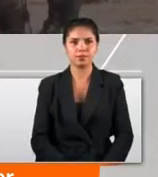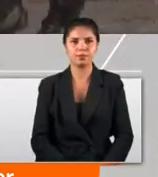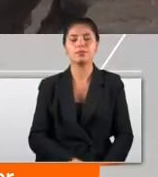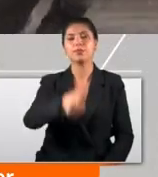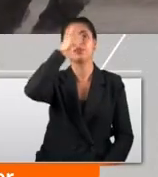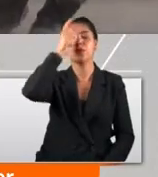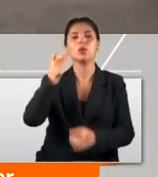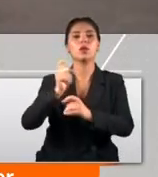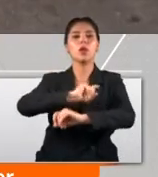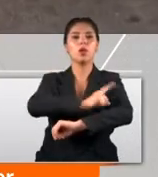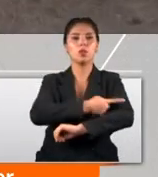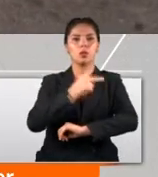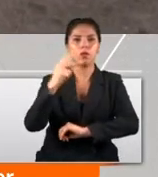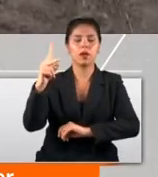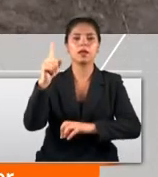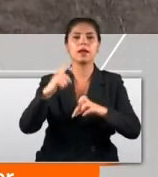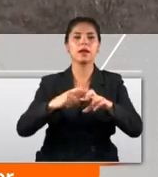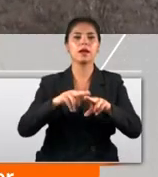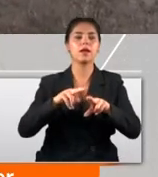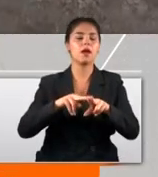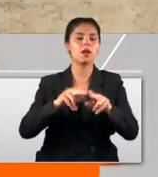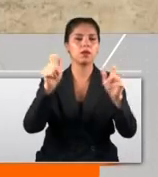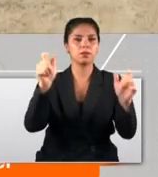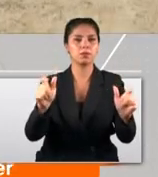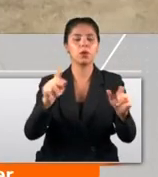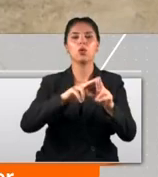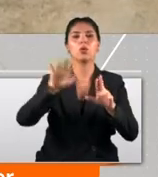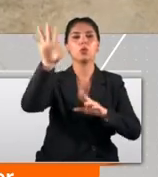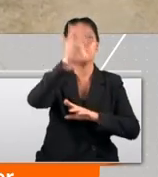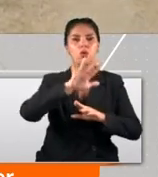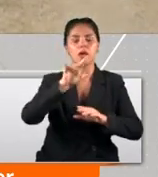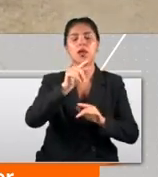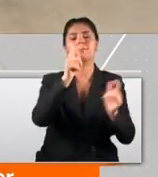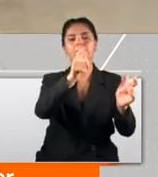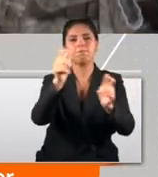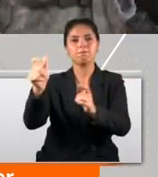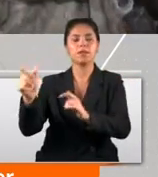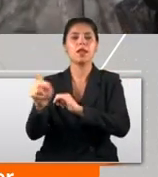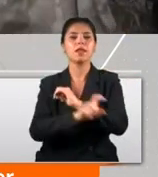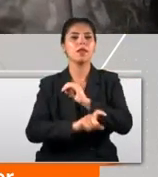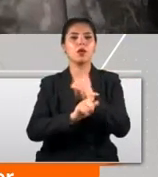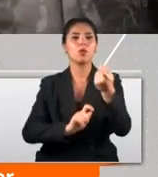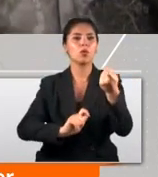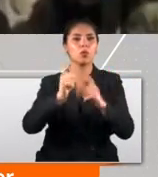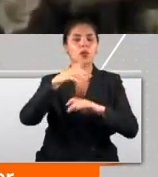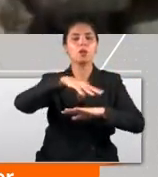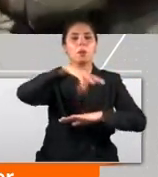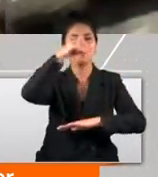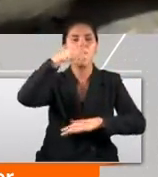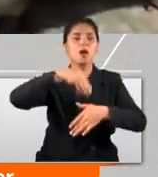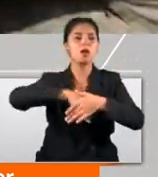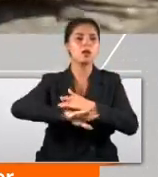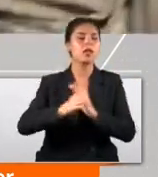Türk Silahlı Kuvvetleri ise Irak'ın kuzeyindeki Metina, Hakurk, Kandil ve Gara'da teröristlerin kullandığı mağara, sığınak